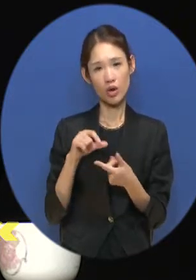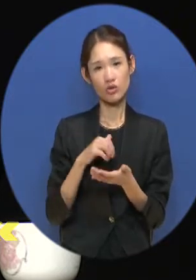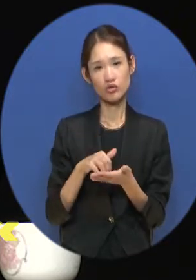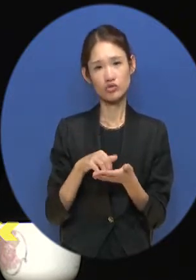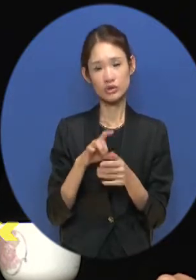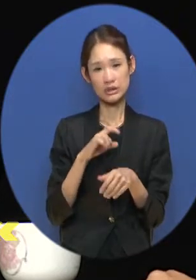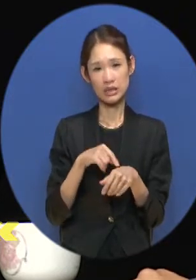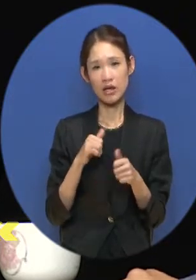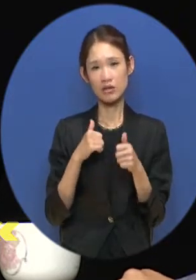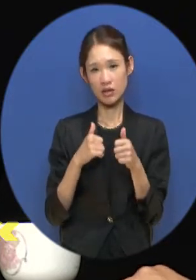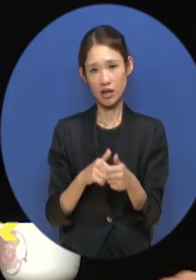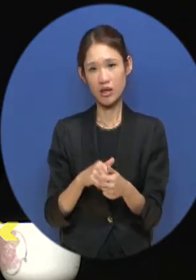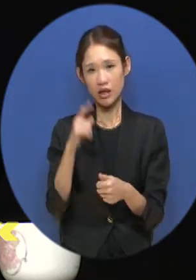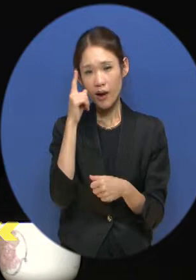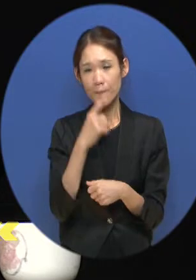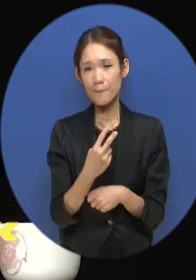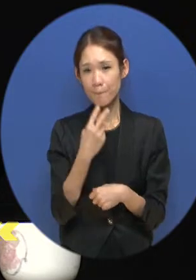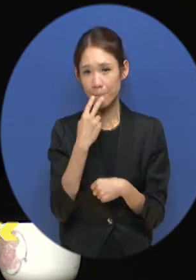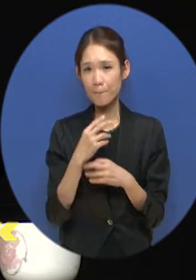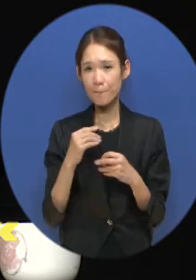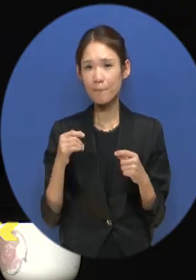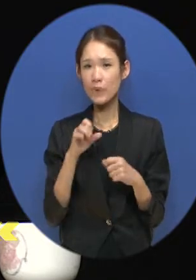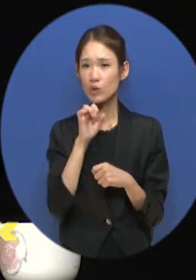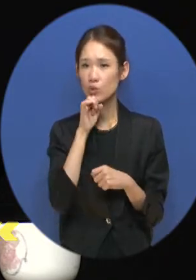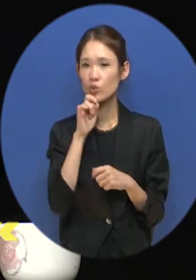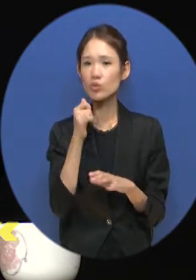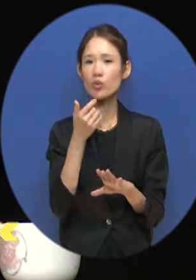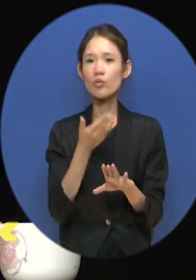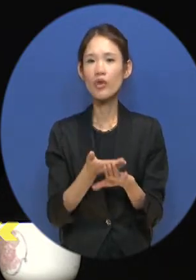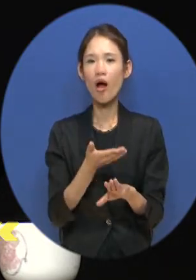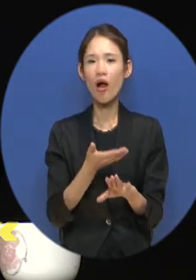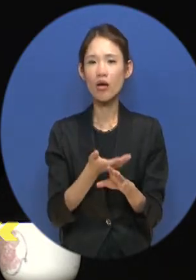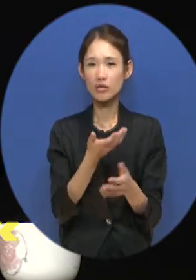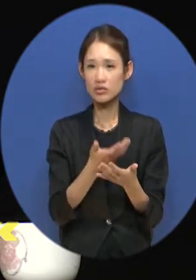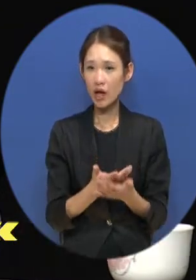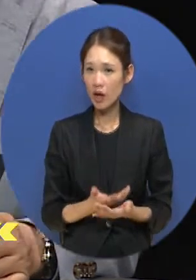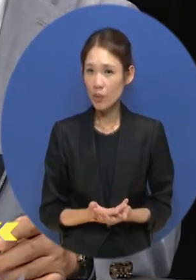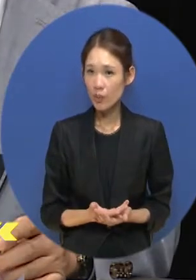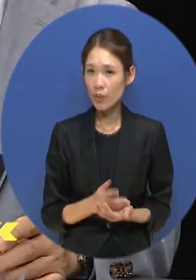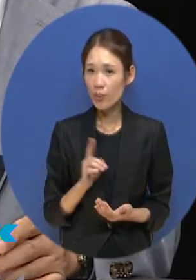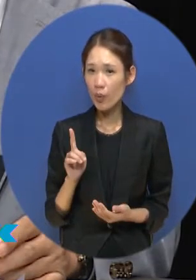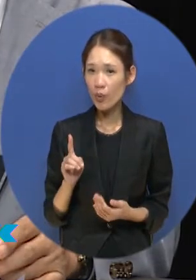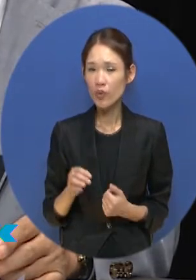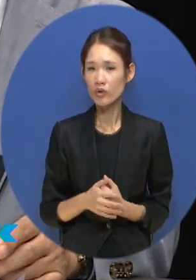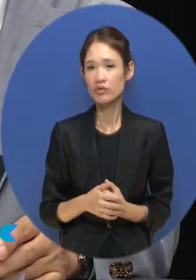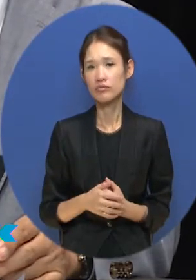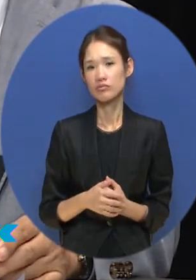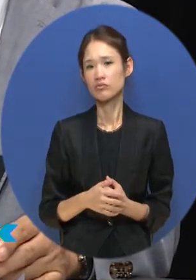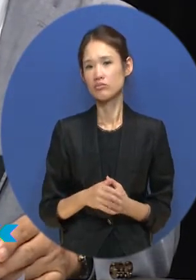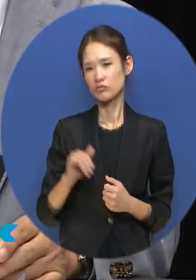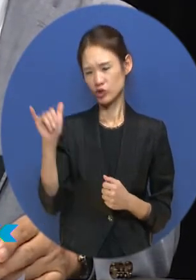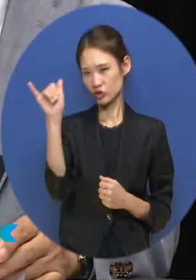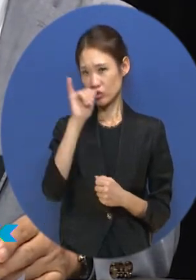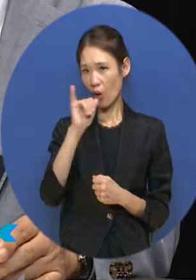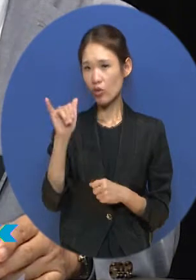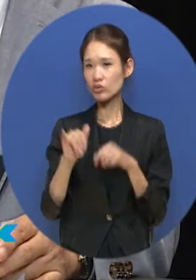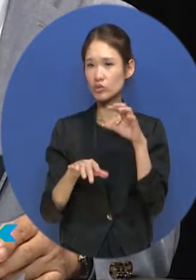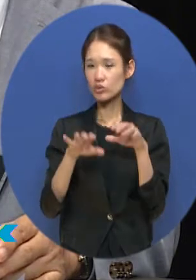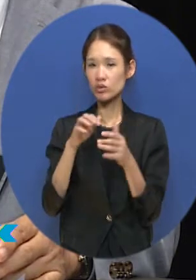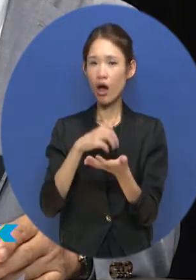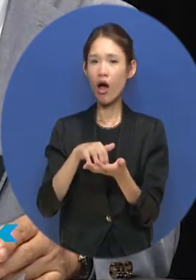이 미세먼지의 농도가 좀 다른 자료가 있습니까? 네. 전국적으로 지금